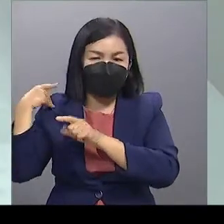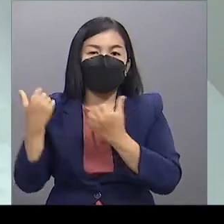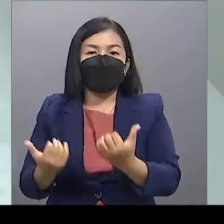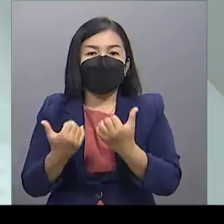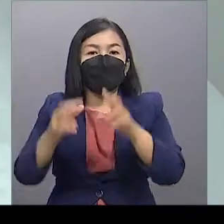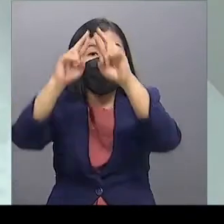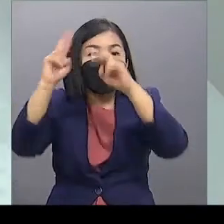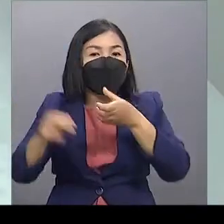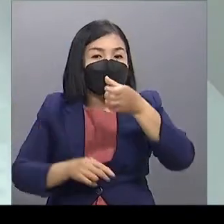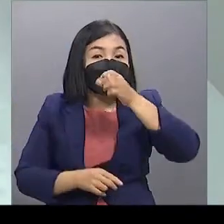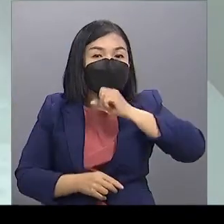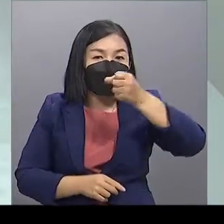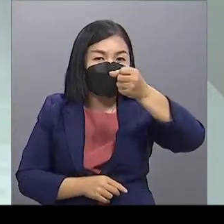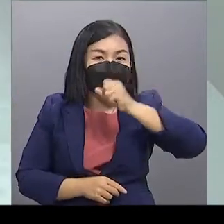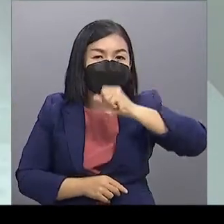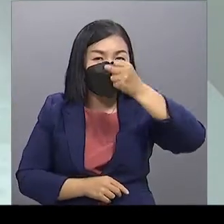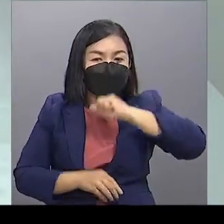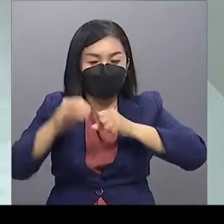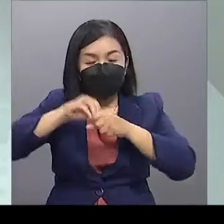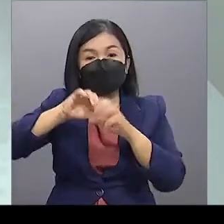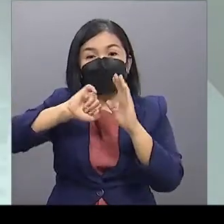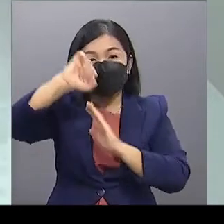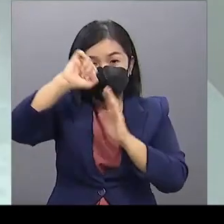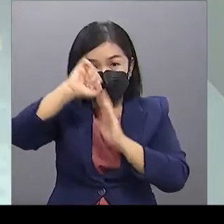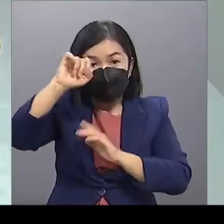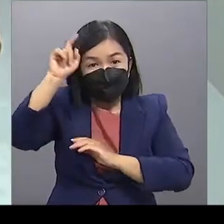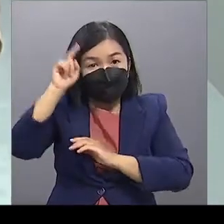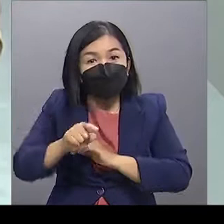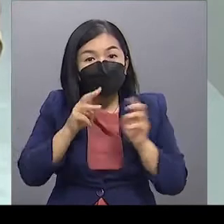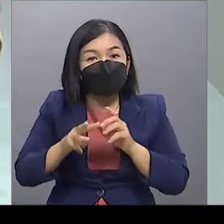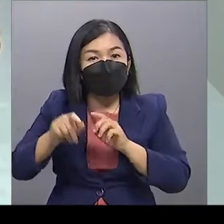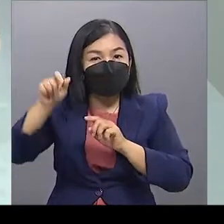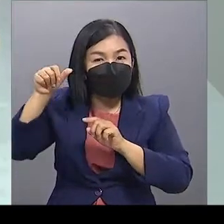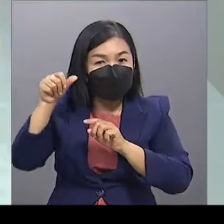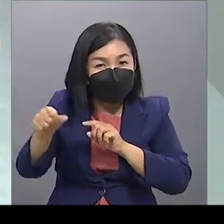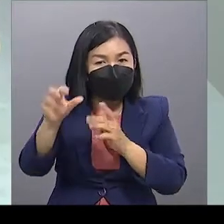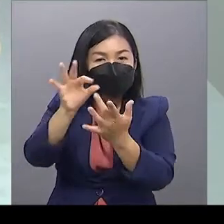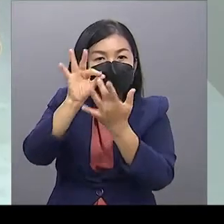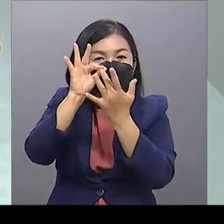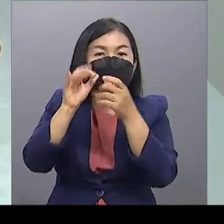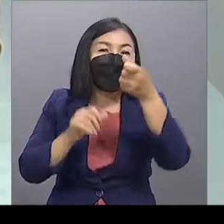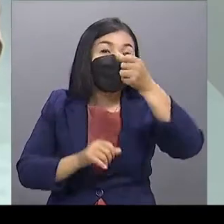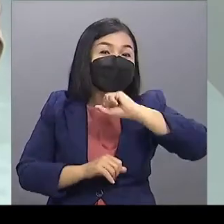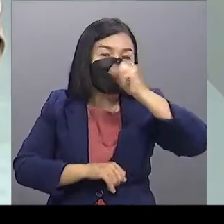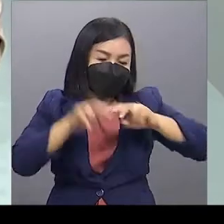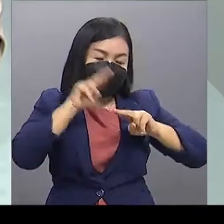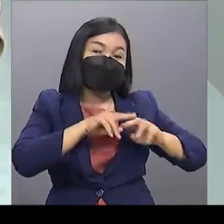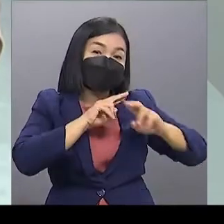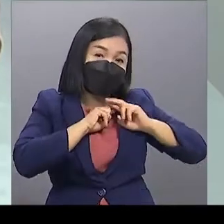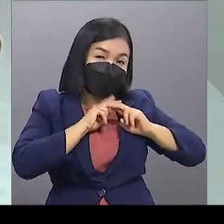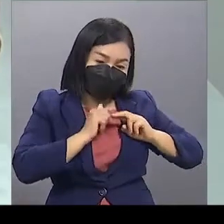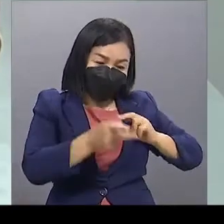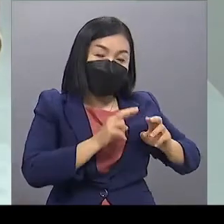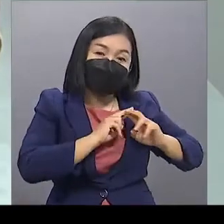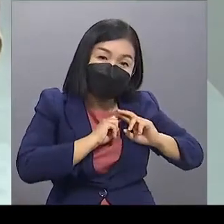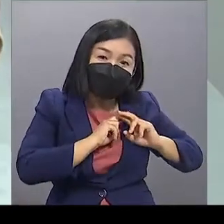แห่งหนึ่งอยู่ที่จังหวัดเชียงใหม่ลูกค้าจะต้องกดกริ่งเลือกซื้อไอศครีมแล้วก็ไปนั่งกินด้วยตัวเองจ่ายเงินเองนี้น่า